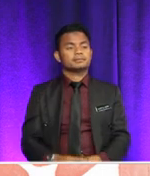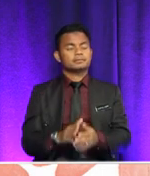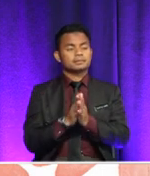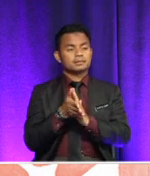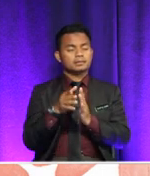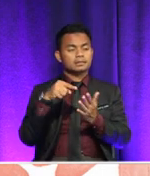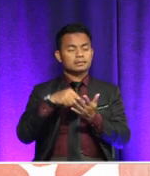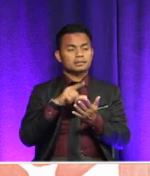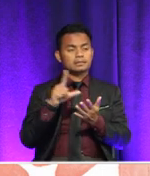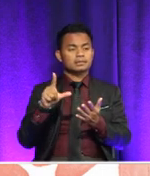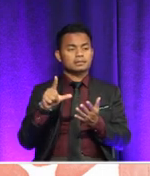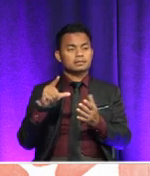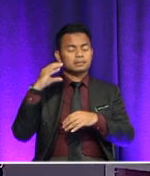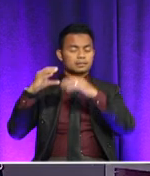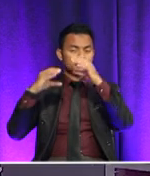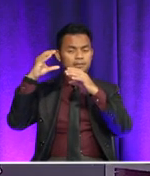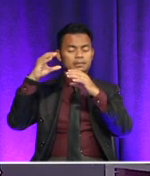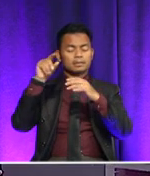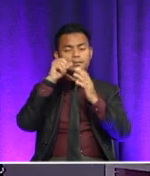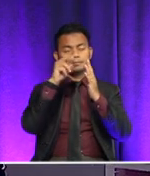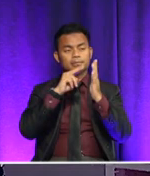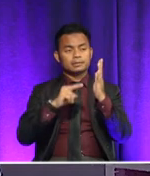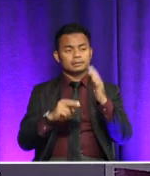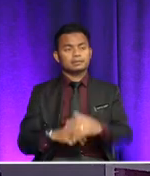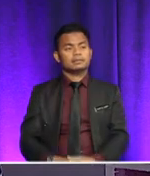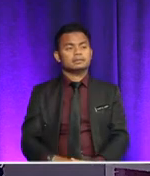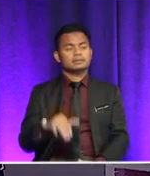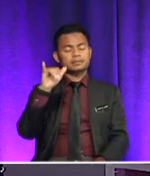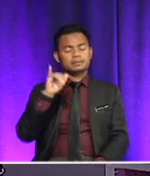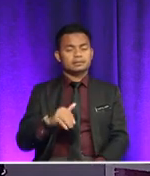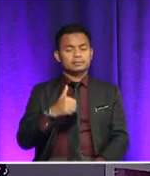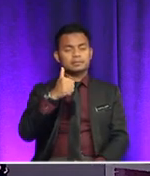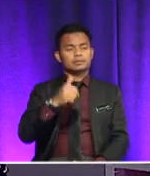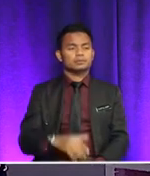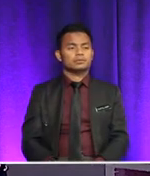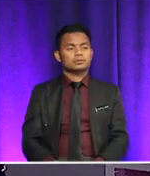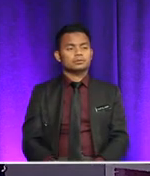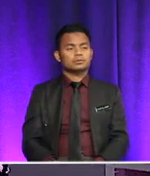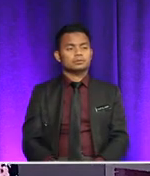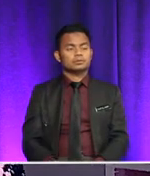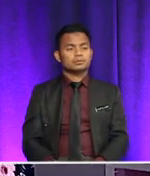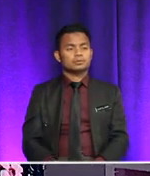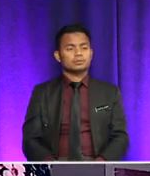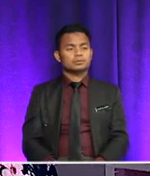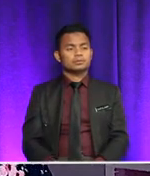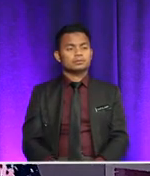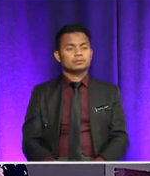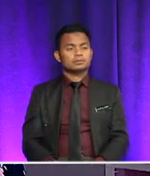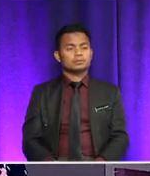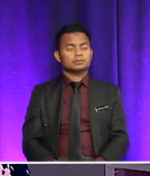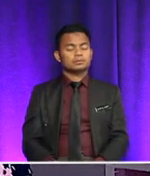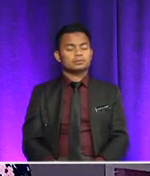penampakan yang cemerlanglah pada pendapat gurinda jadi kita sudah belajar dan